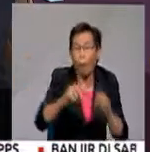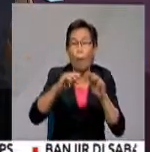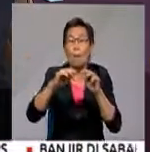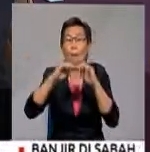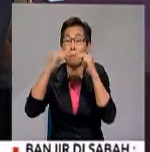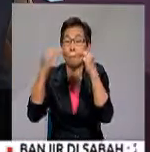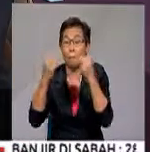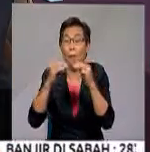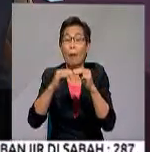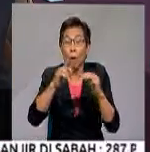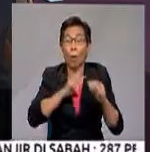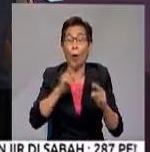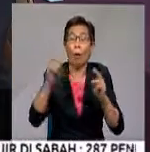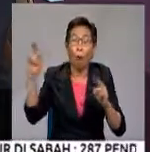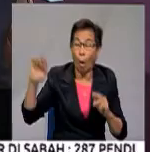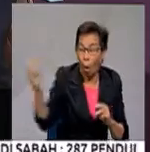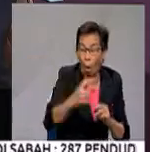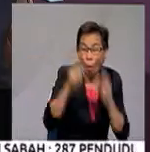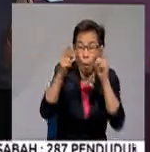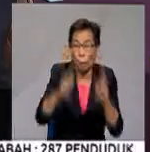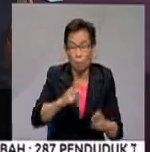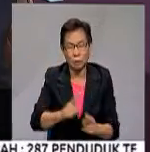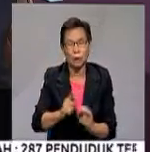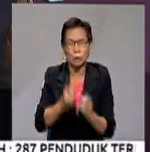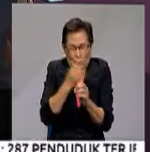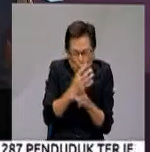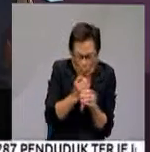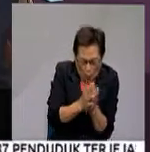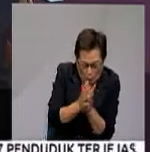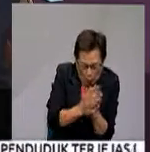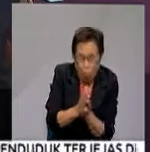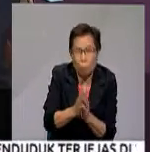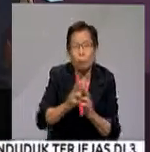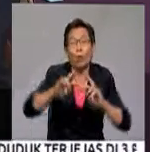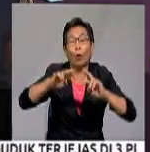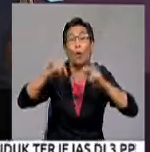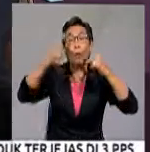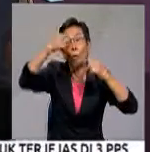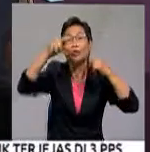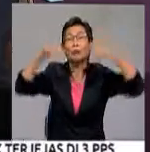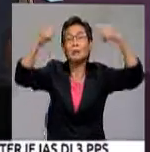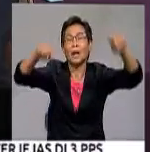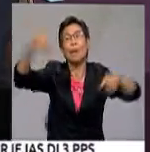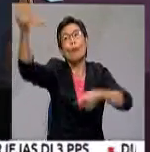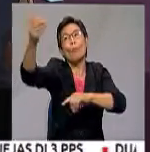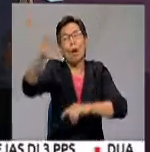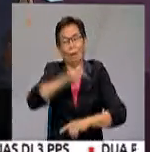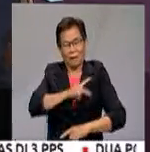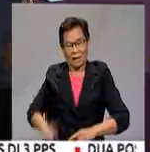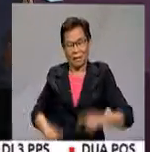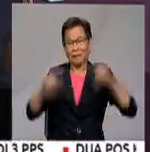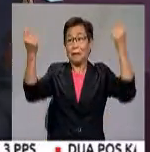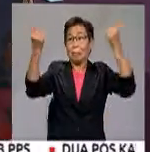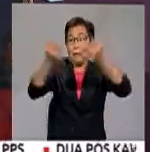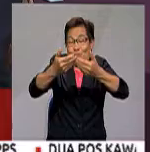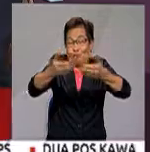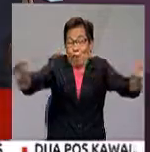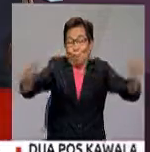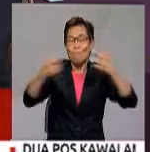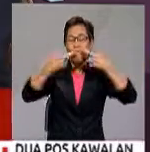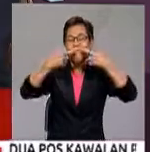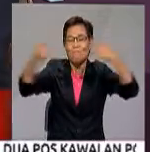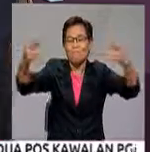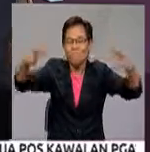khususnya umat Islam, untuk berusaha bersungguh-sungguh merealisasikannya. Dan ketika titah diraja sempena pembukaan